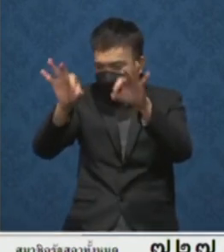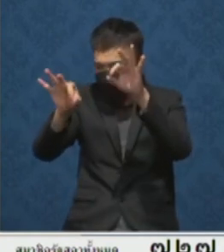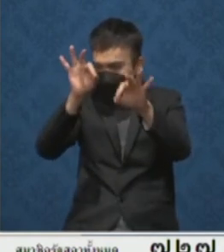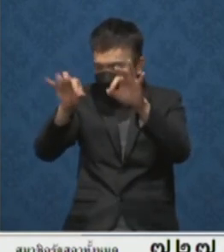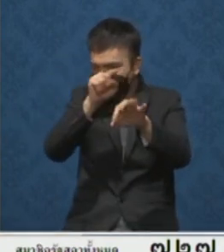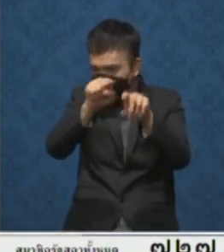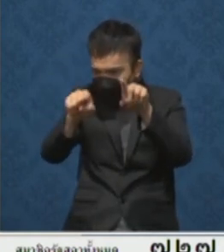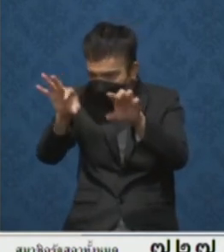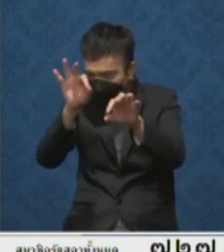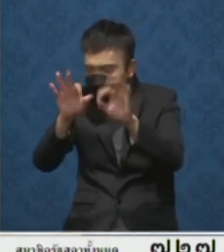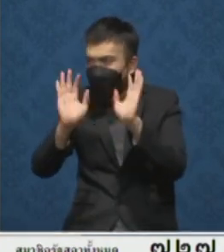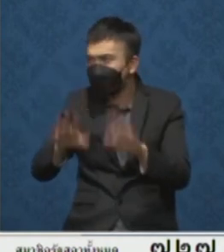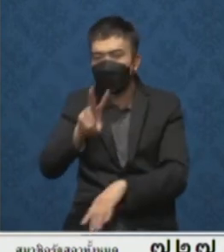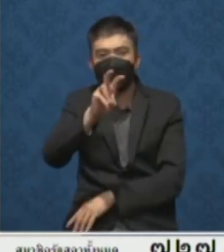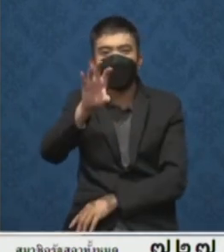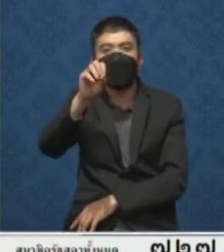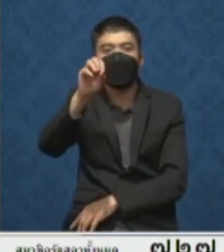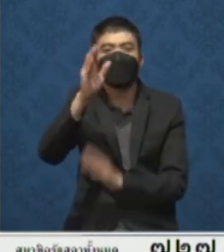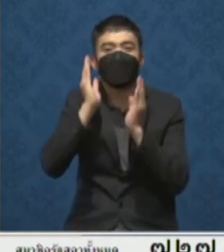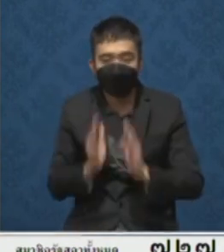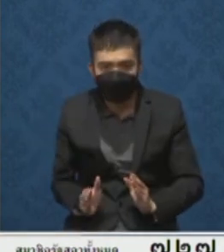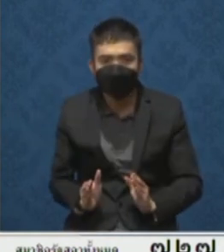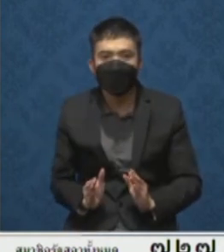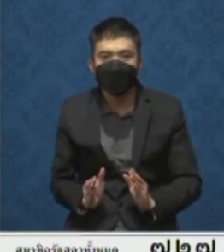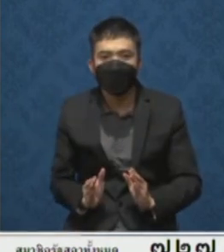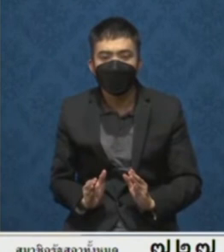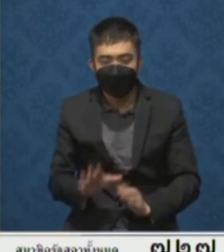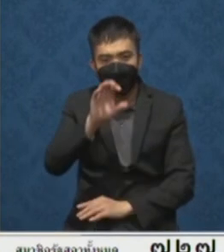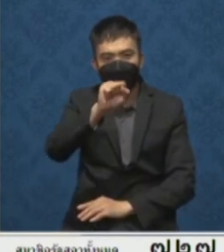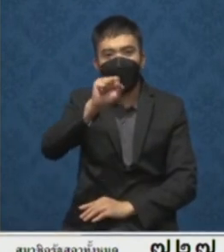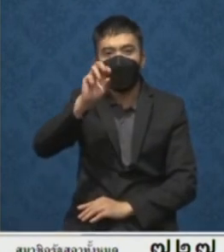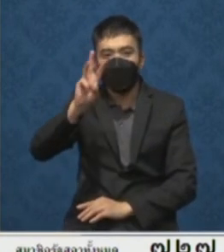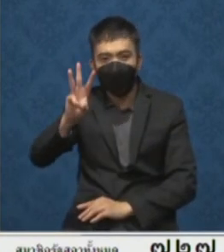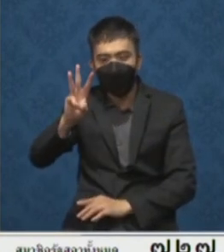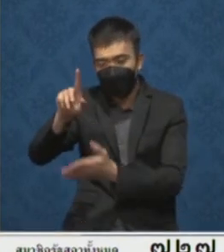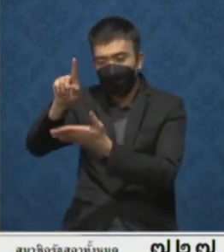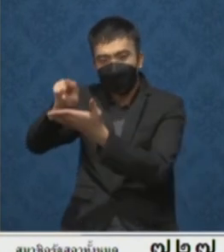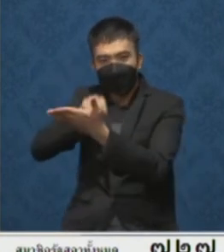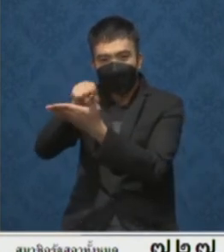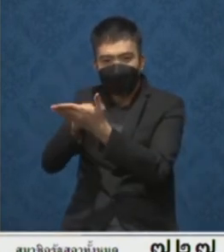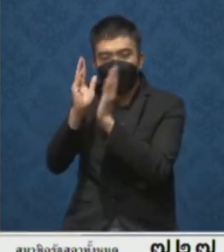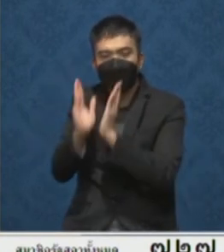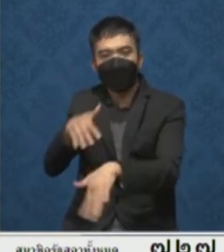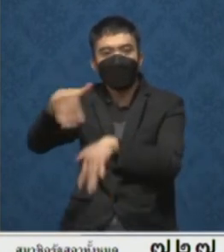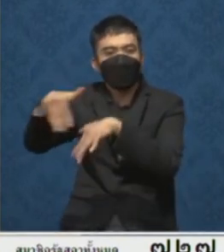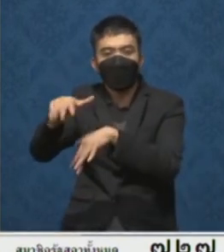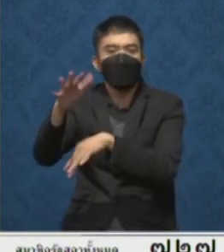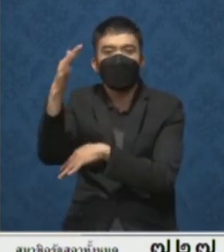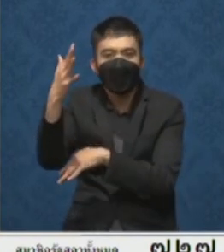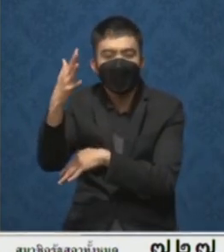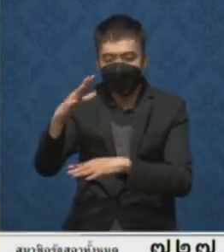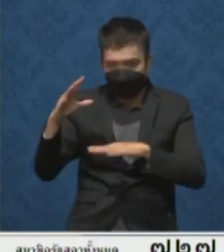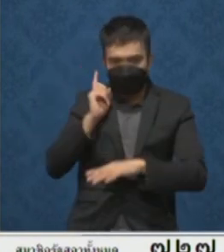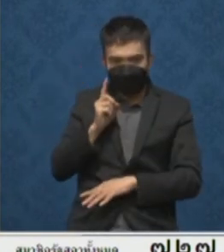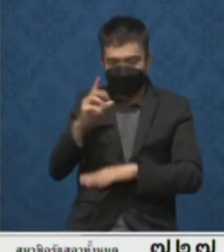ชิกวุฒิสภาจำนวน250คนเมื่อที่มาของสว.ไม่ยึดโยงกับประชาชนเลยก็ไม่ควรให้อำนาจสว.ใน